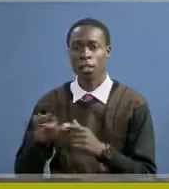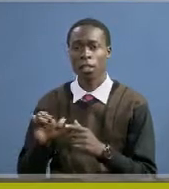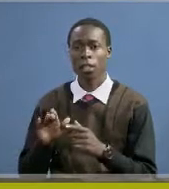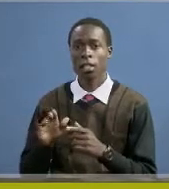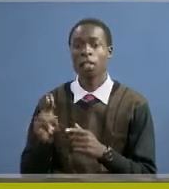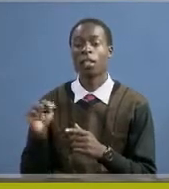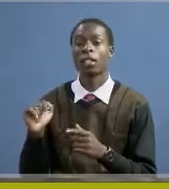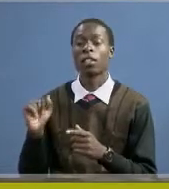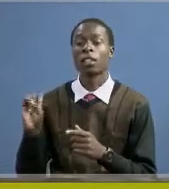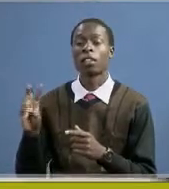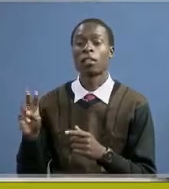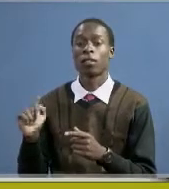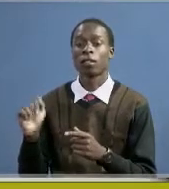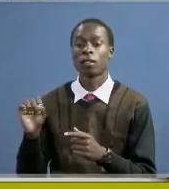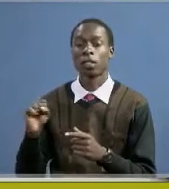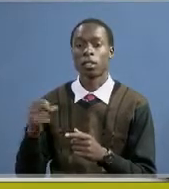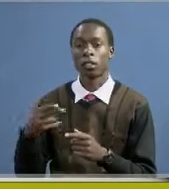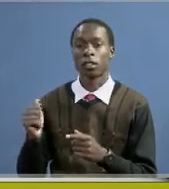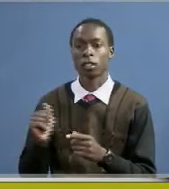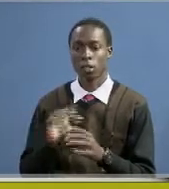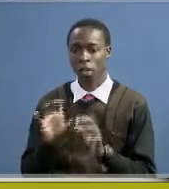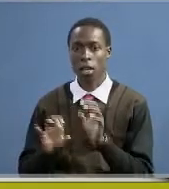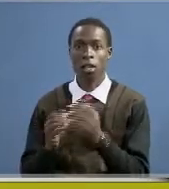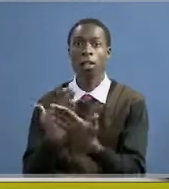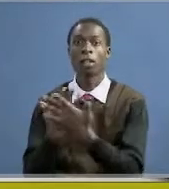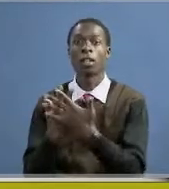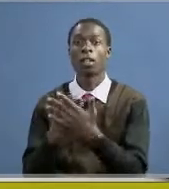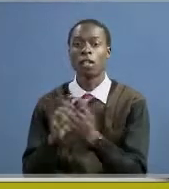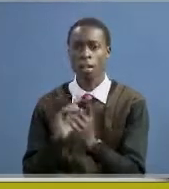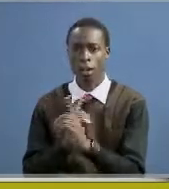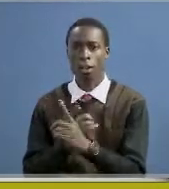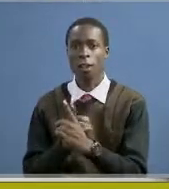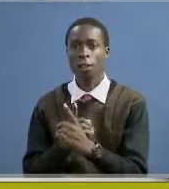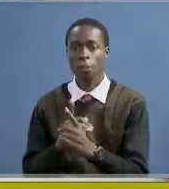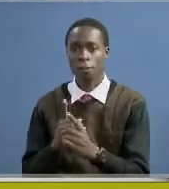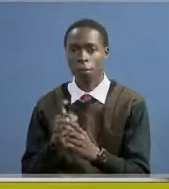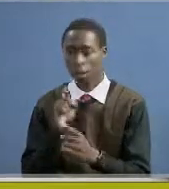Naivasha, mbuga za wanyama, milima pamoja na aina tofauti ya ndege. Kelvin.